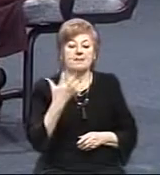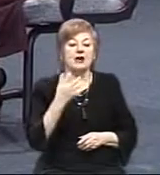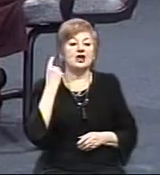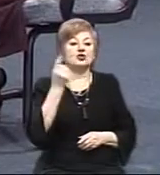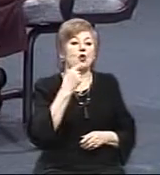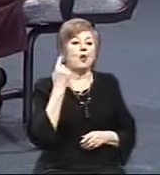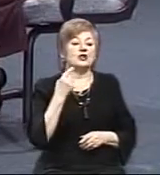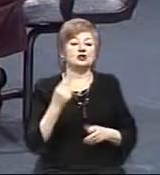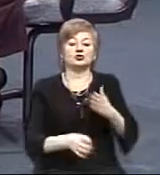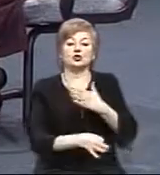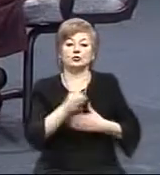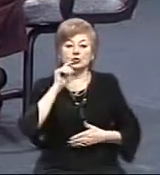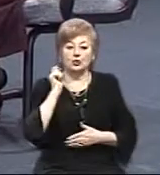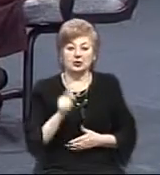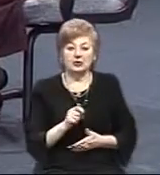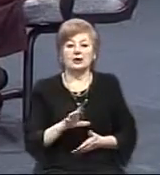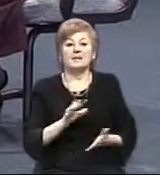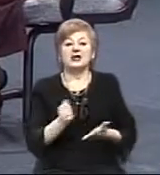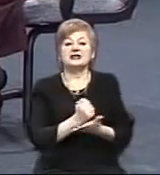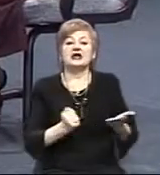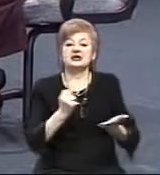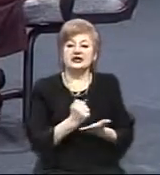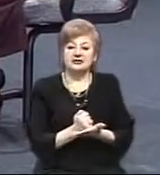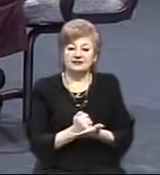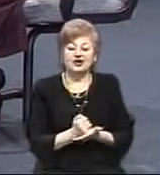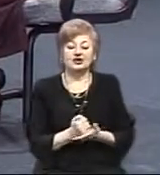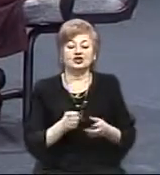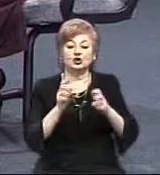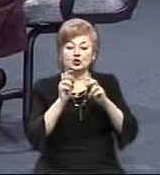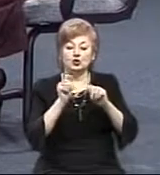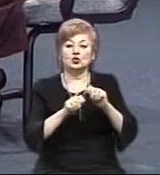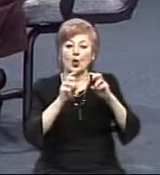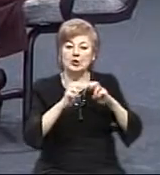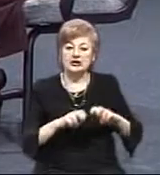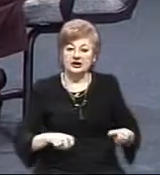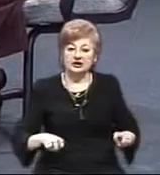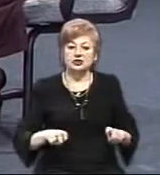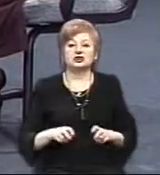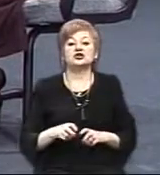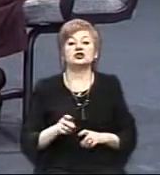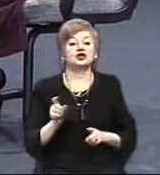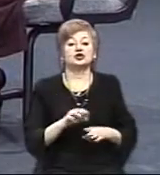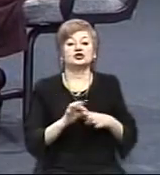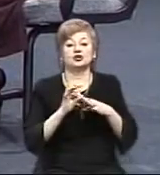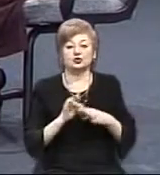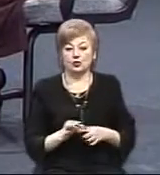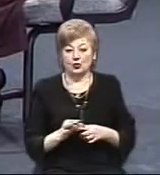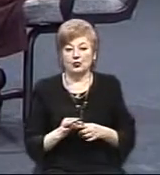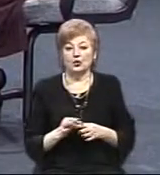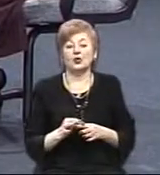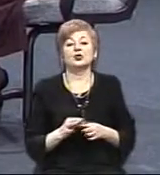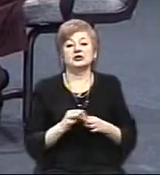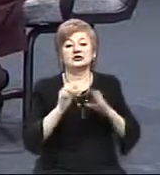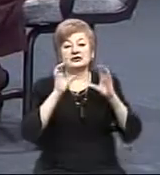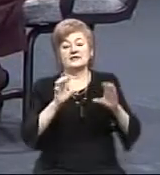Сходу України. Це було затверджено і підтверджено дослідженням. Зараз про нього дослідження, яке проводять 3 дуже поважні інституції,